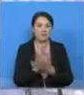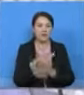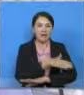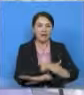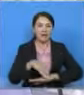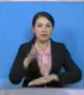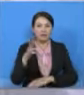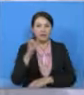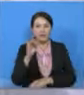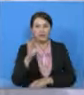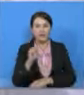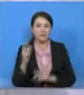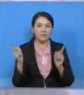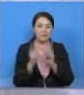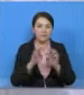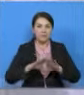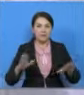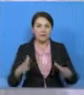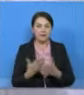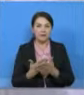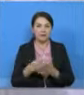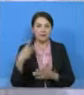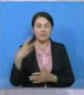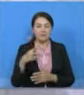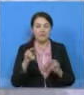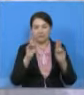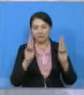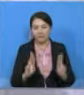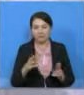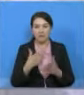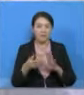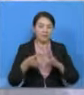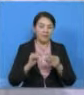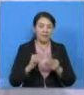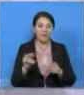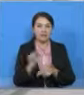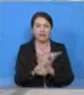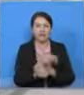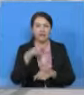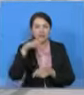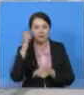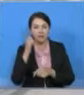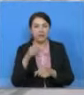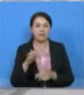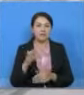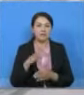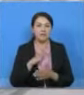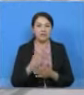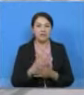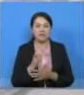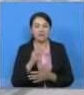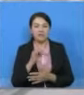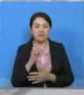улице Асалбарака. Прием детей там осуществляют порядка 20 специалистов. В целом, помимо лечения и удаления, стоматологи ставят